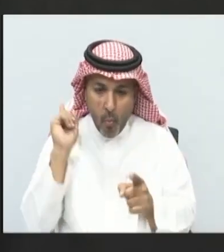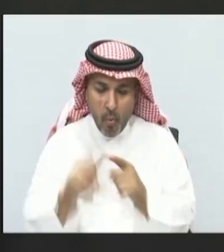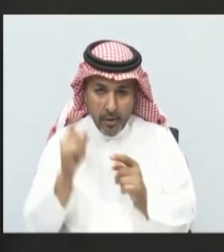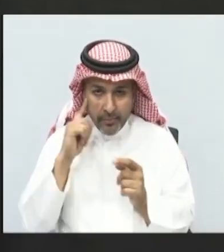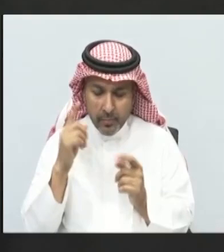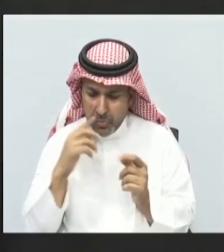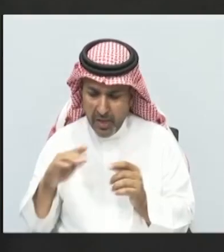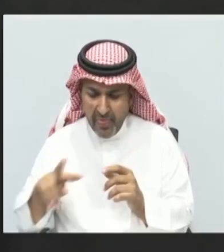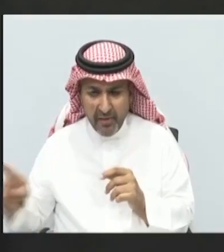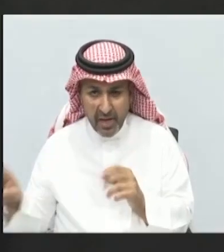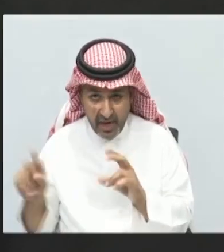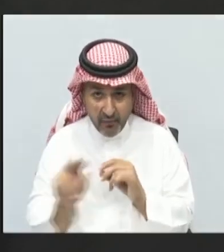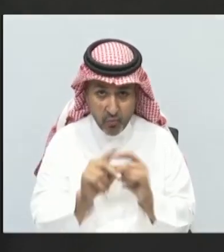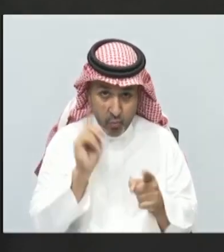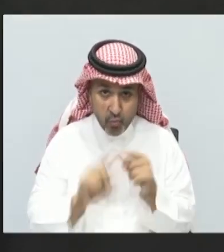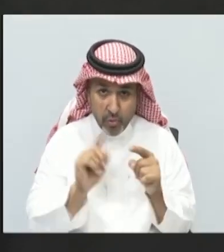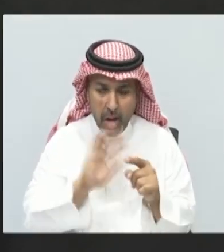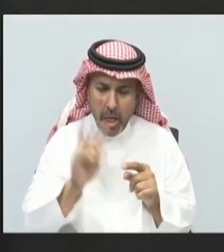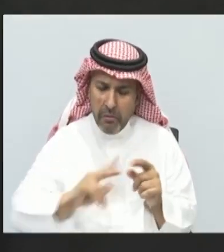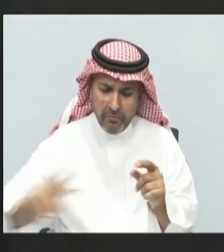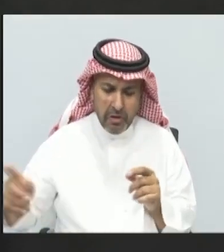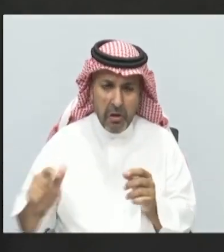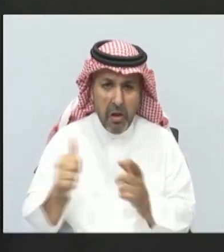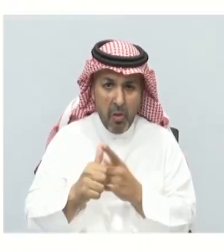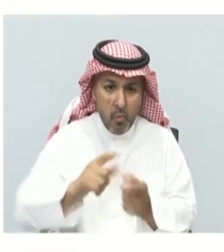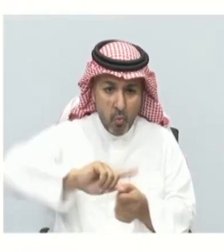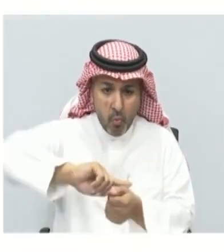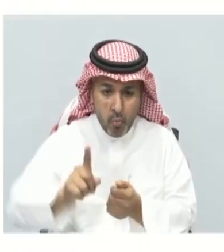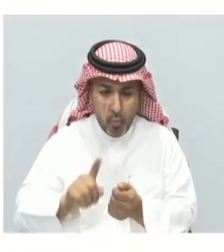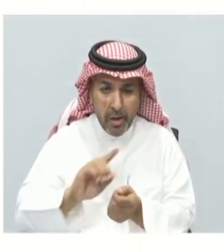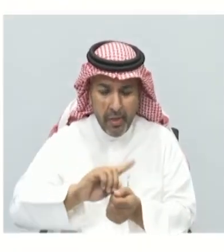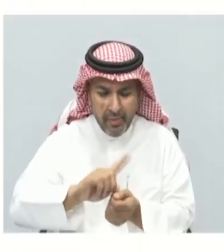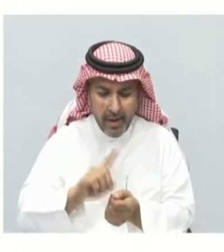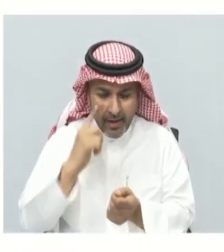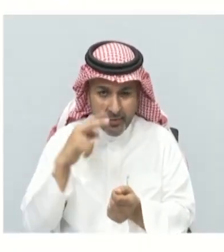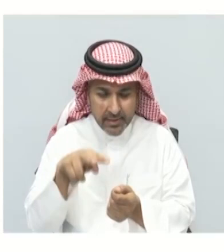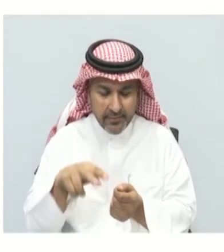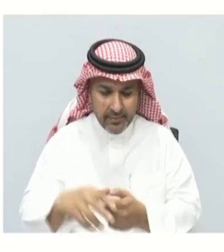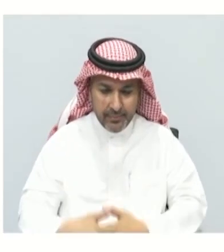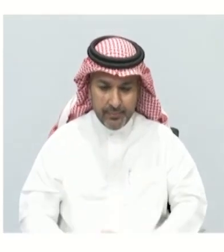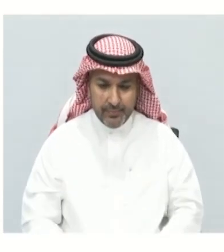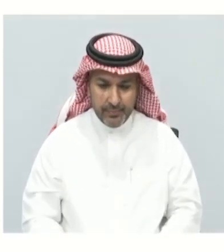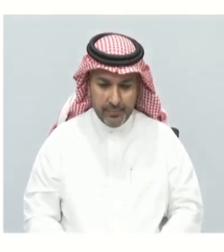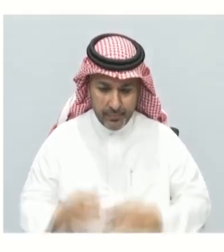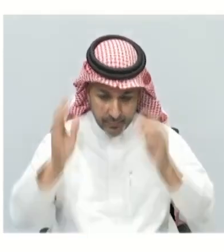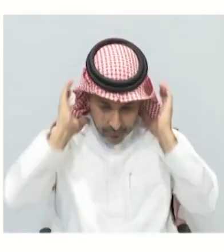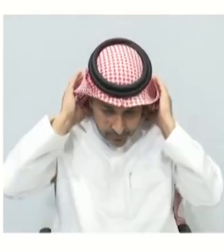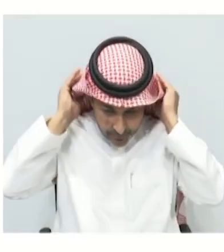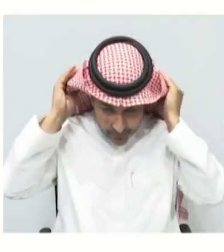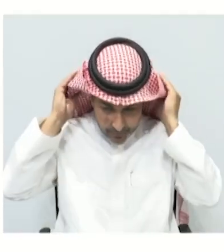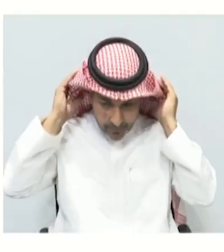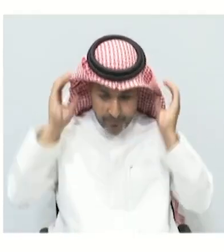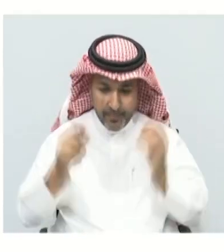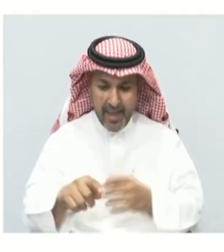كل سياره هذا بالنسبه لسؤال فكر ابدا الان ب تامل لهذه الصوره طبعا هذه واح